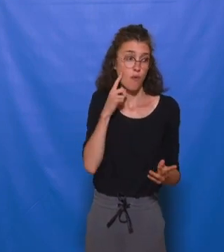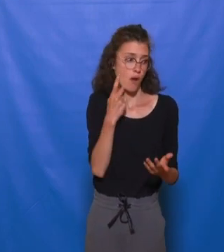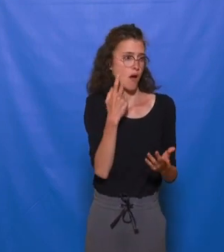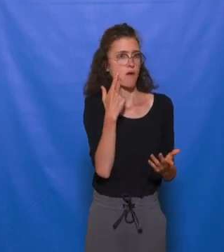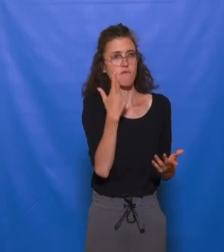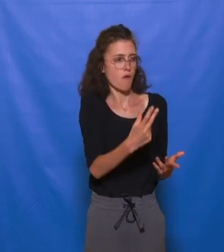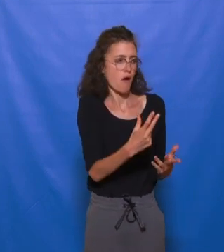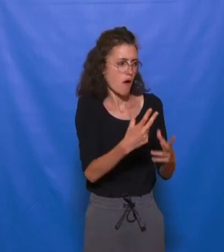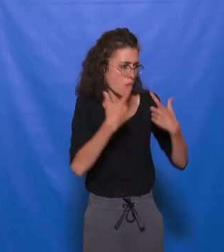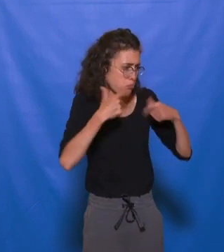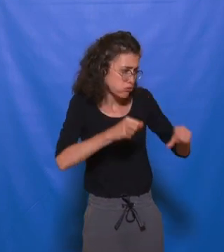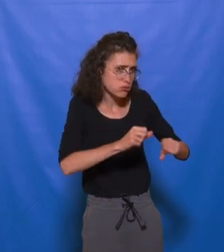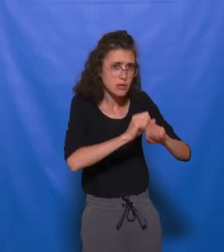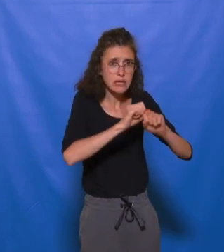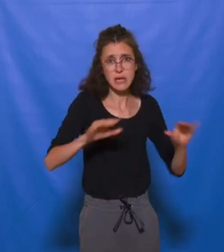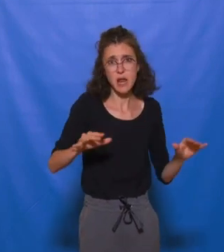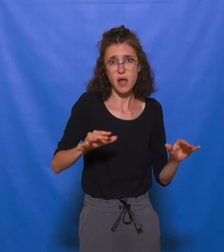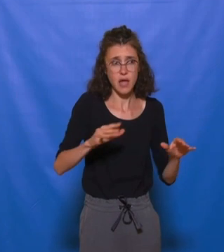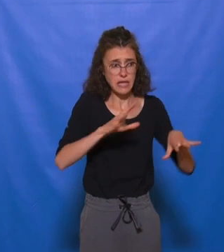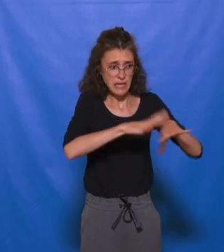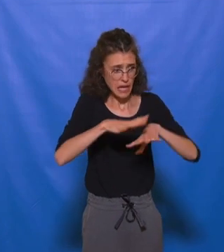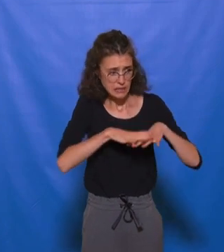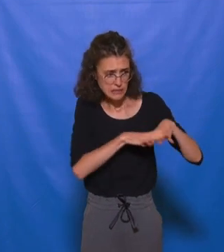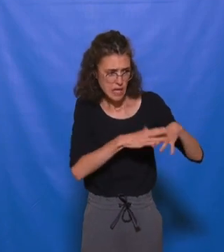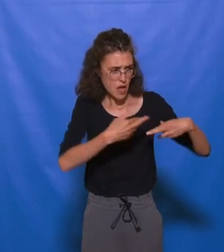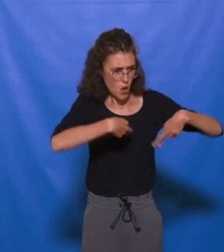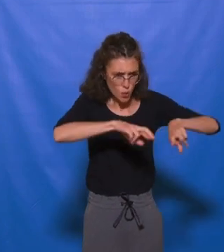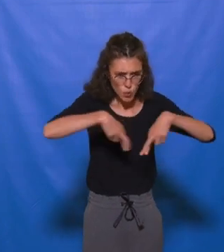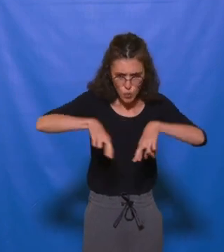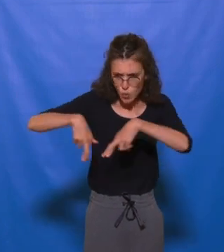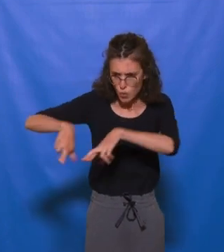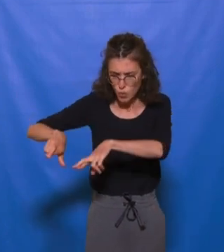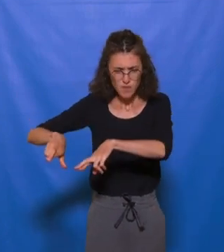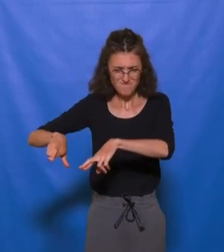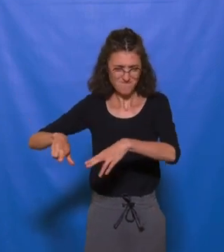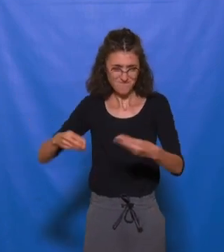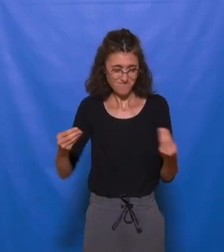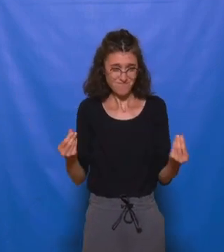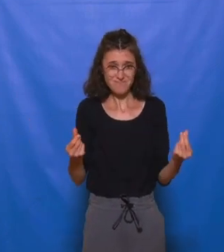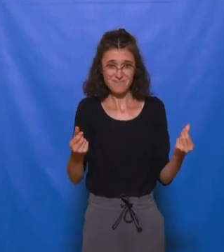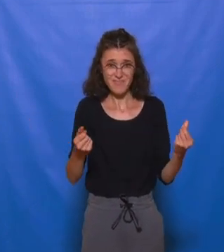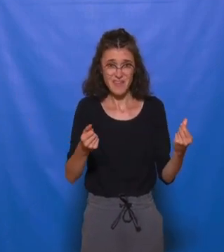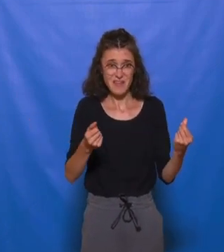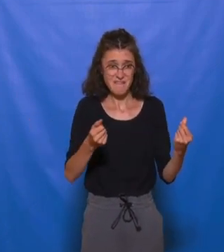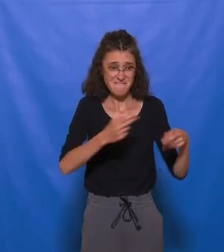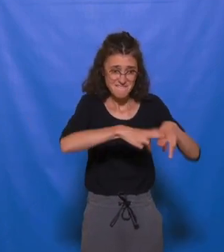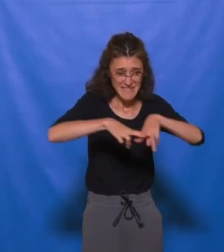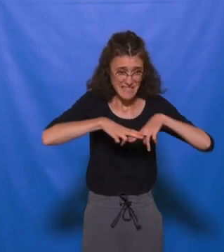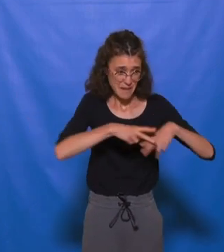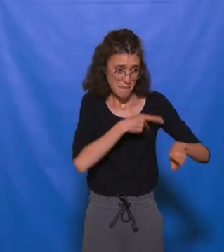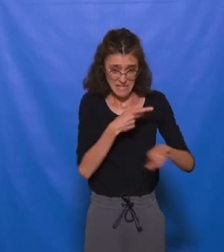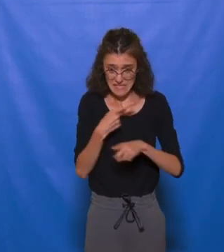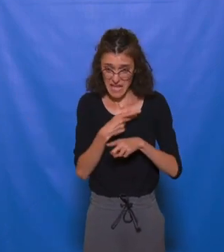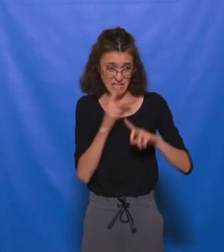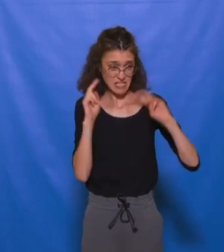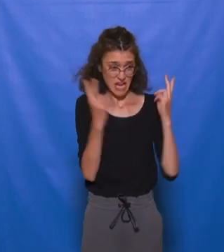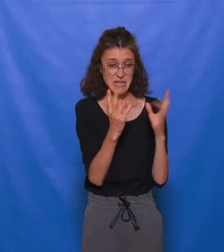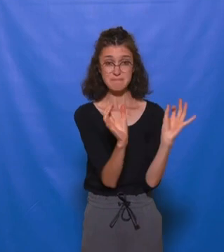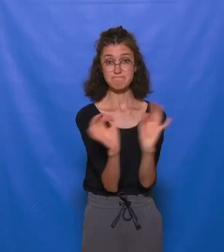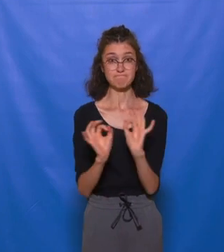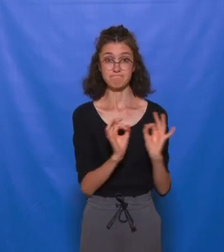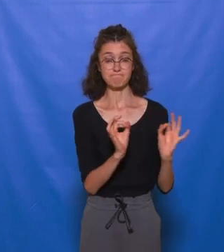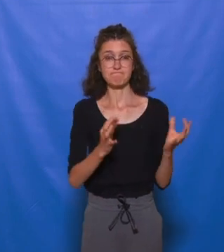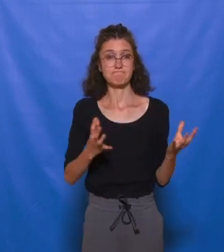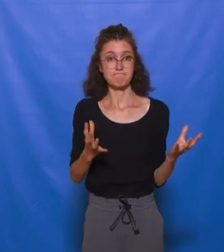appel. On a plusieurs quartiers, plusieurs rues, plusieurs secteurs qui sont tout simplement sans médecin généraliste. Je suis bien placé pour le savoir